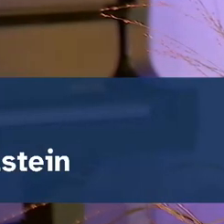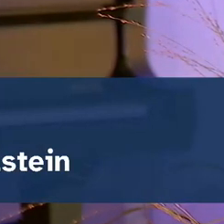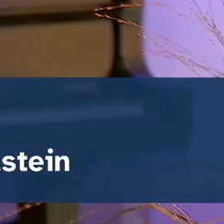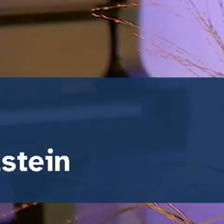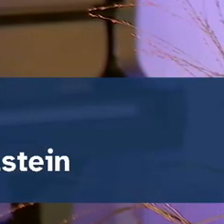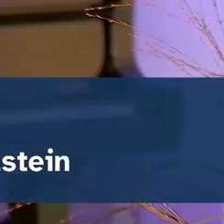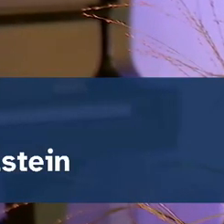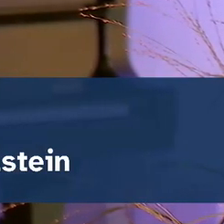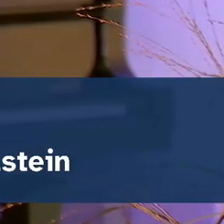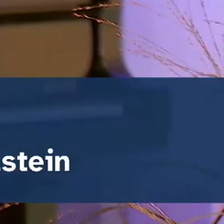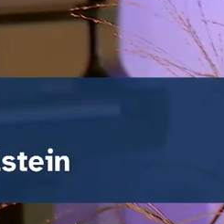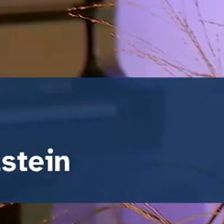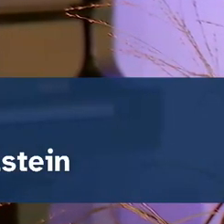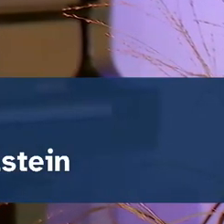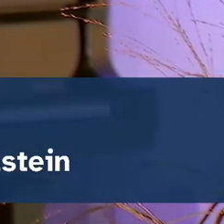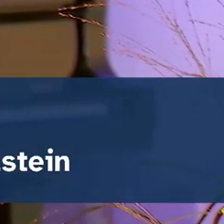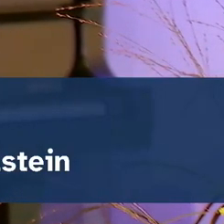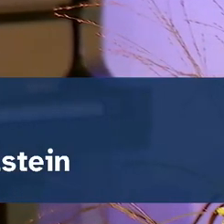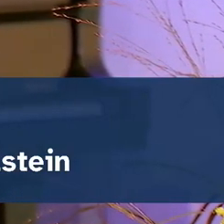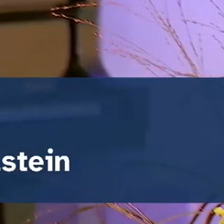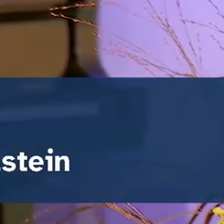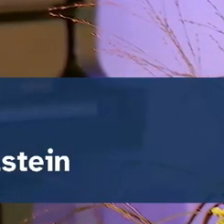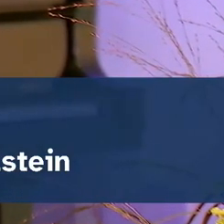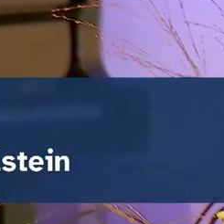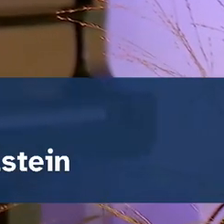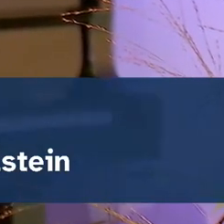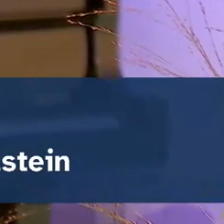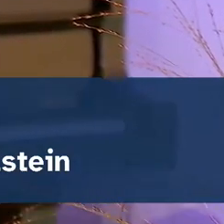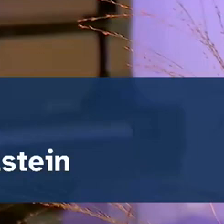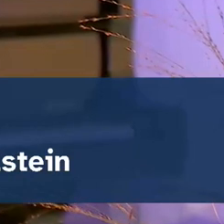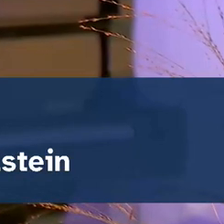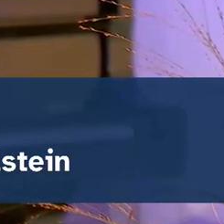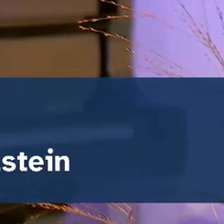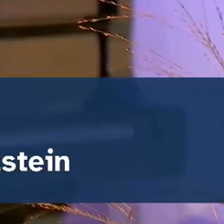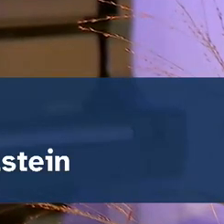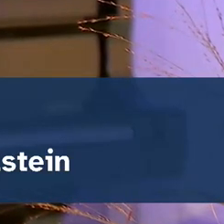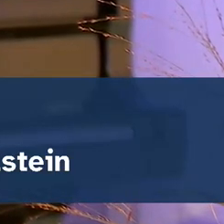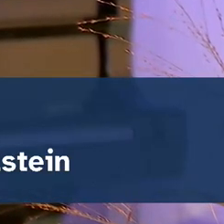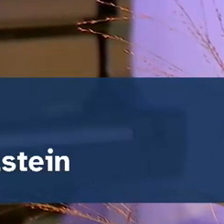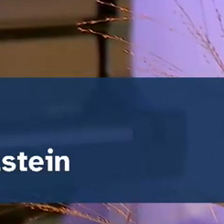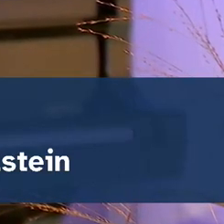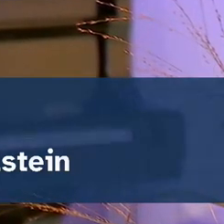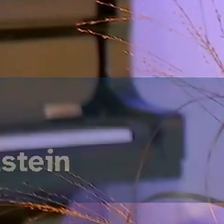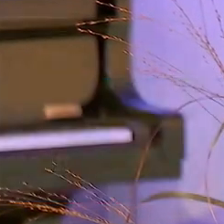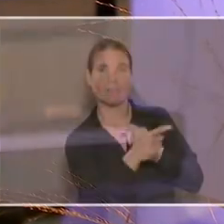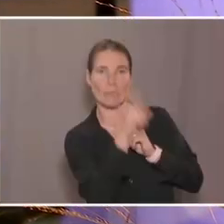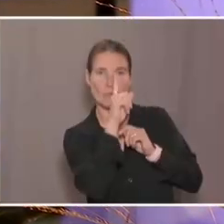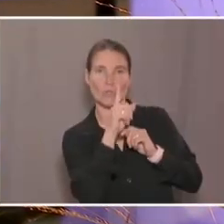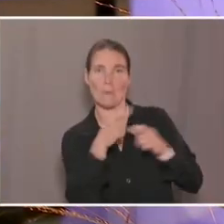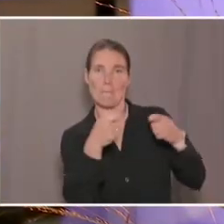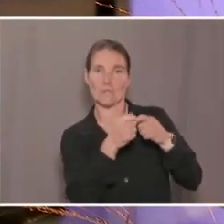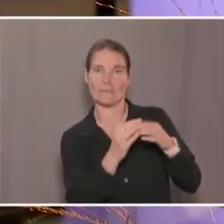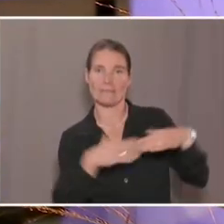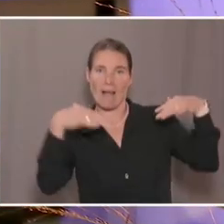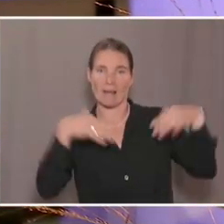miteinander feiern können. Liebe Frau Oberbürgermeisterin Lange, liebe Abgeordnete des Deutschen Bundestages, liebe Petra